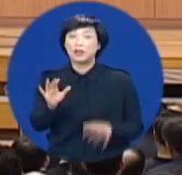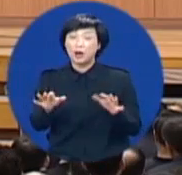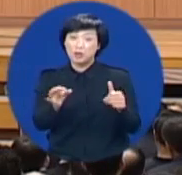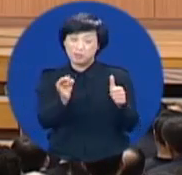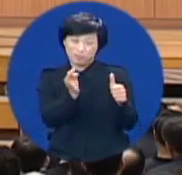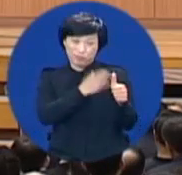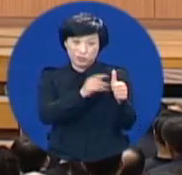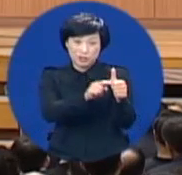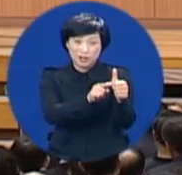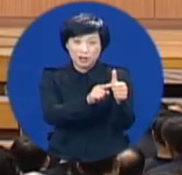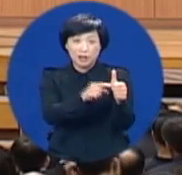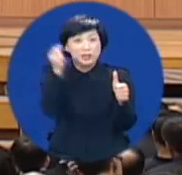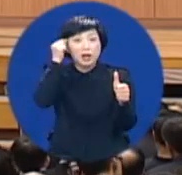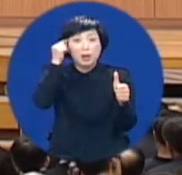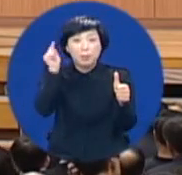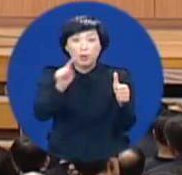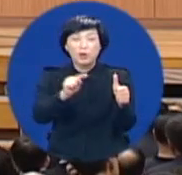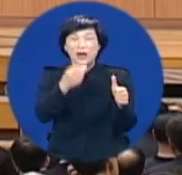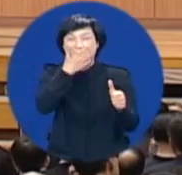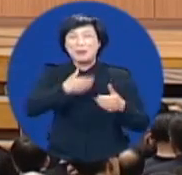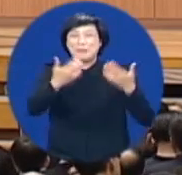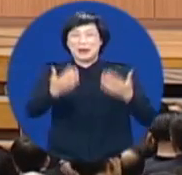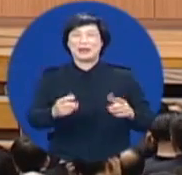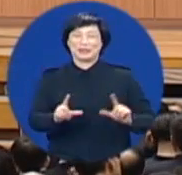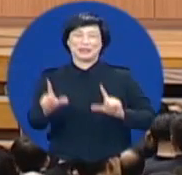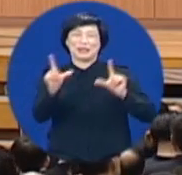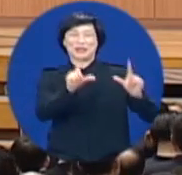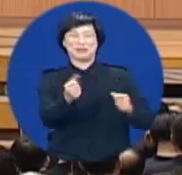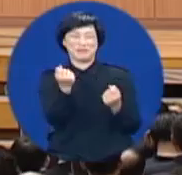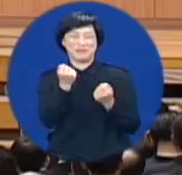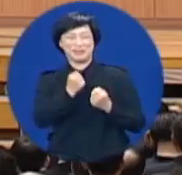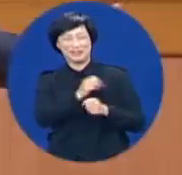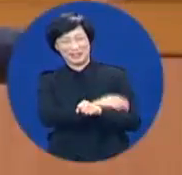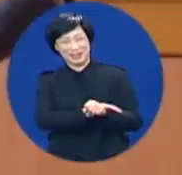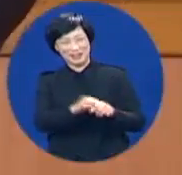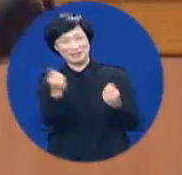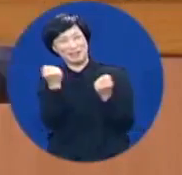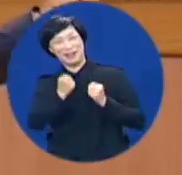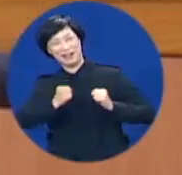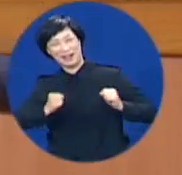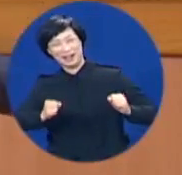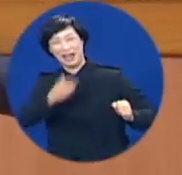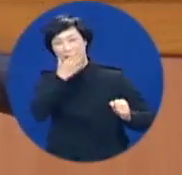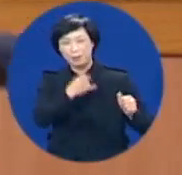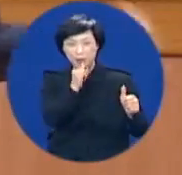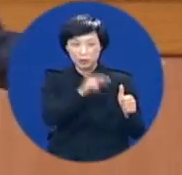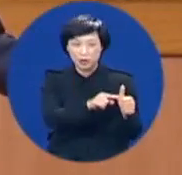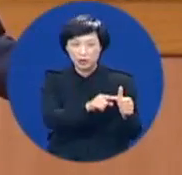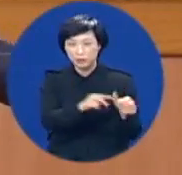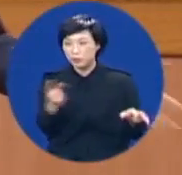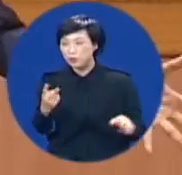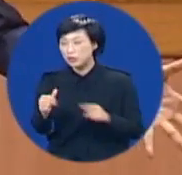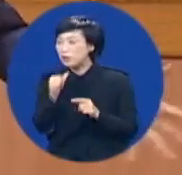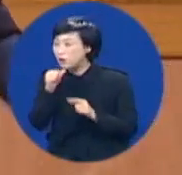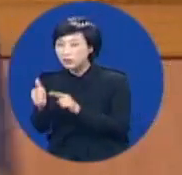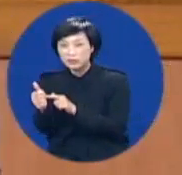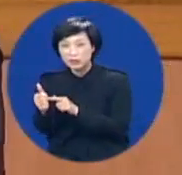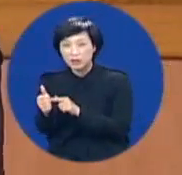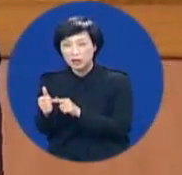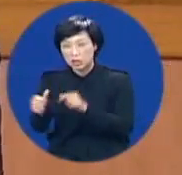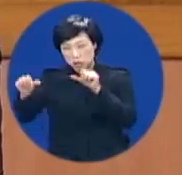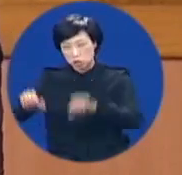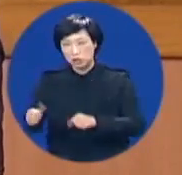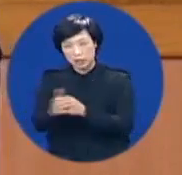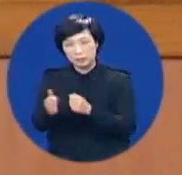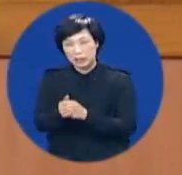부자는 자기가 축복받아서 잘 살고 행복하고 그자는 주주받아서 이 그지는 병들고 그런 줄